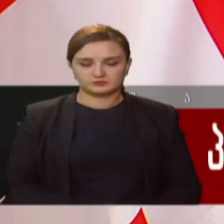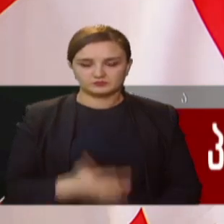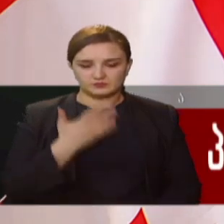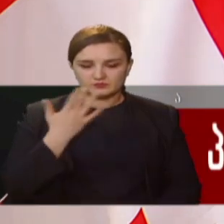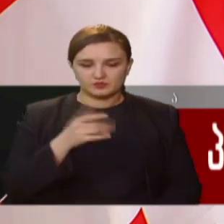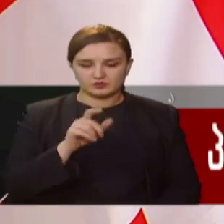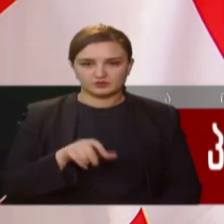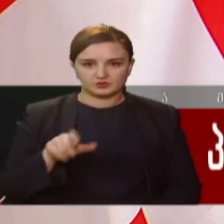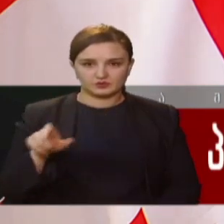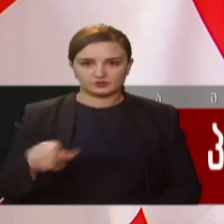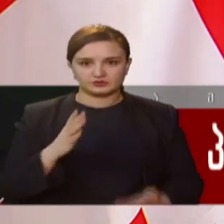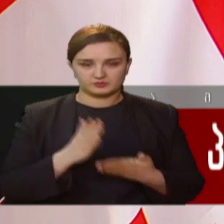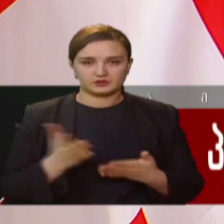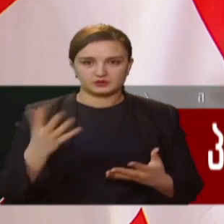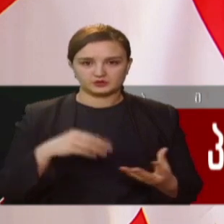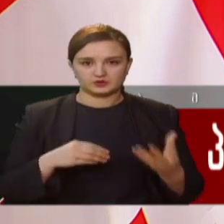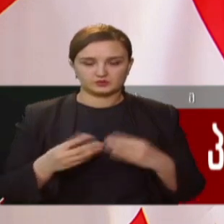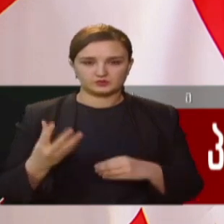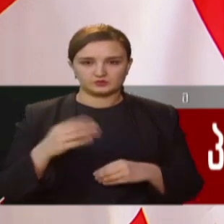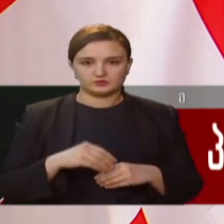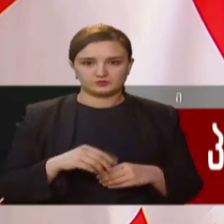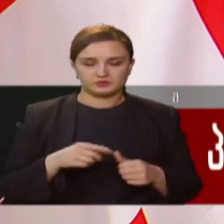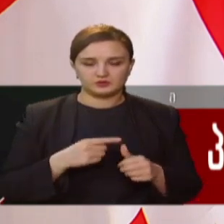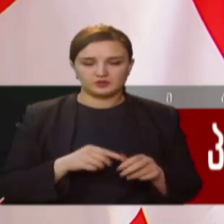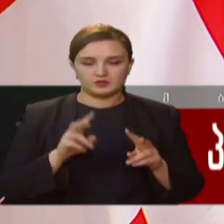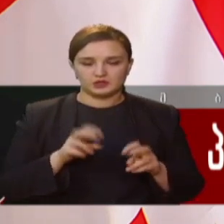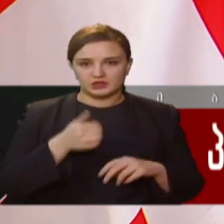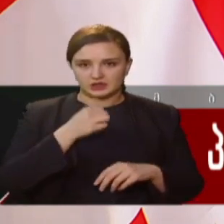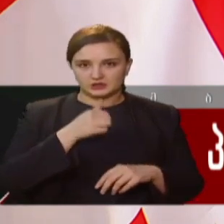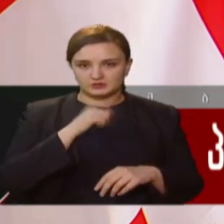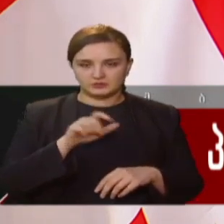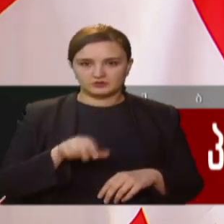პოლიტიკოსები, არიან ჩართულები, ეგრეთ წოდებული ექსპერტები,